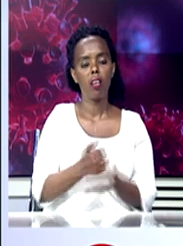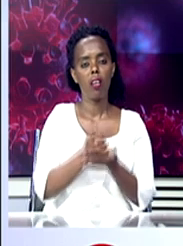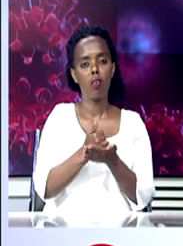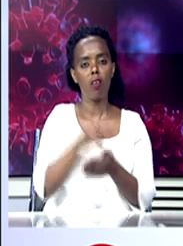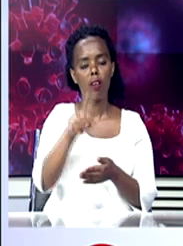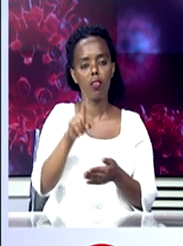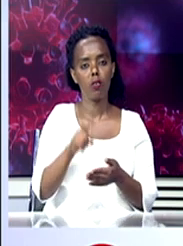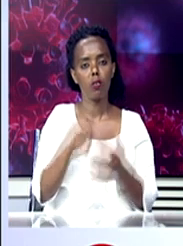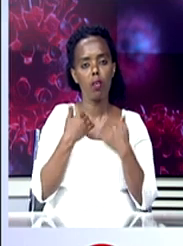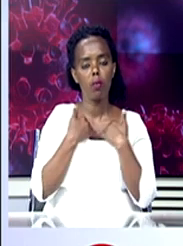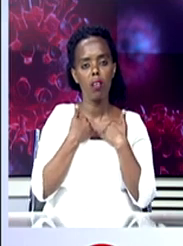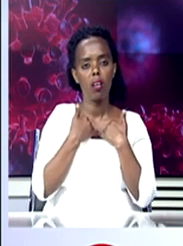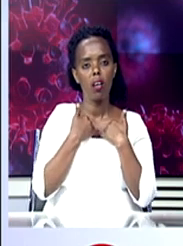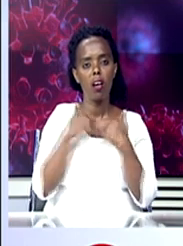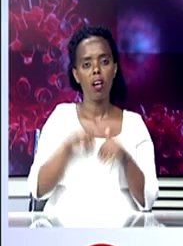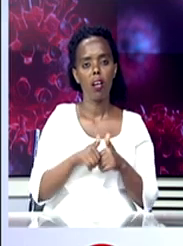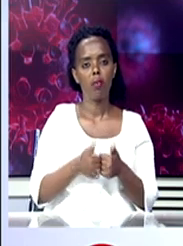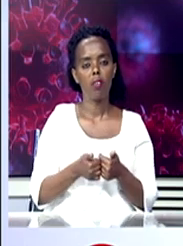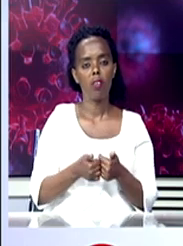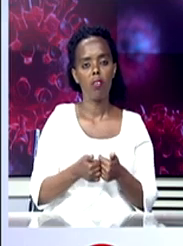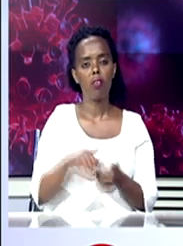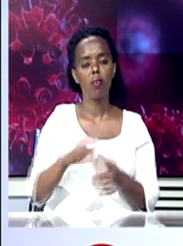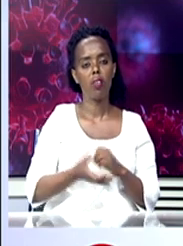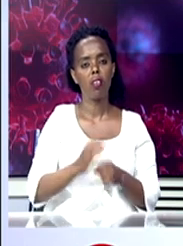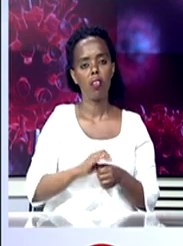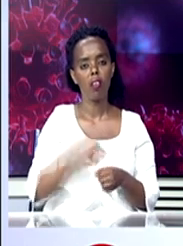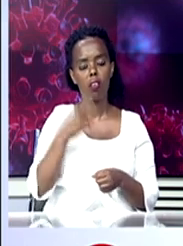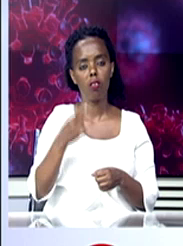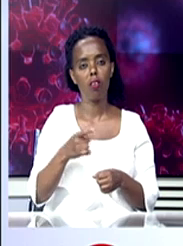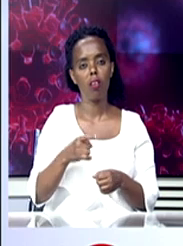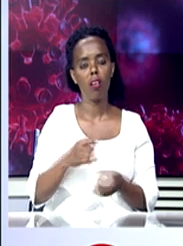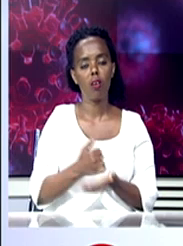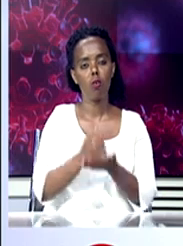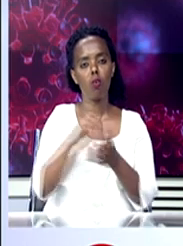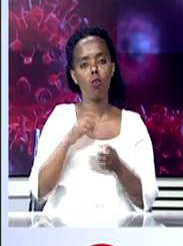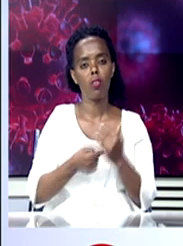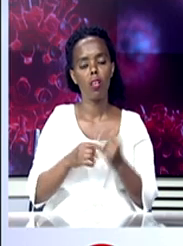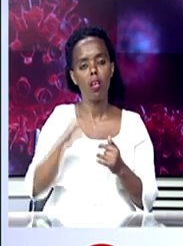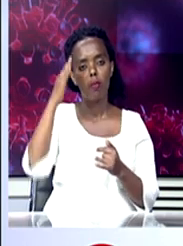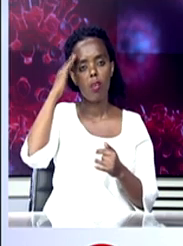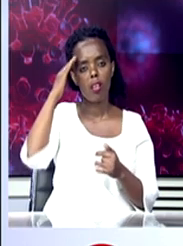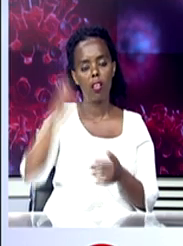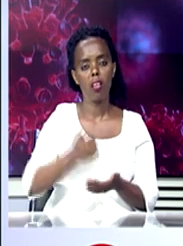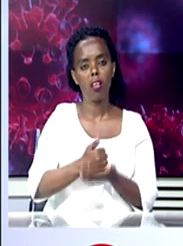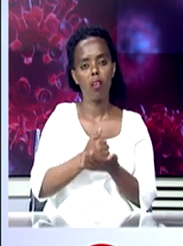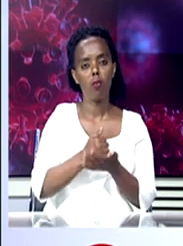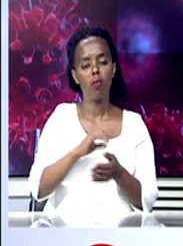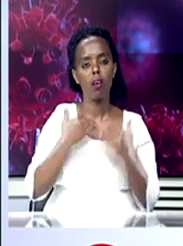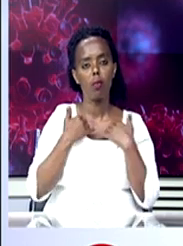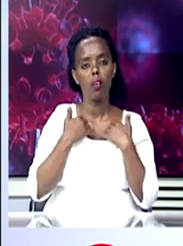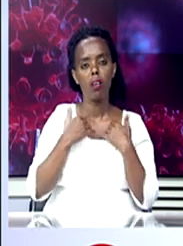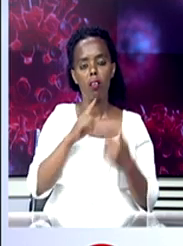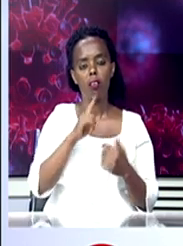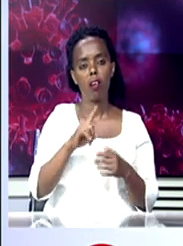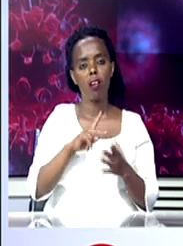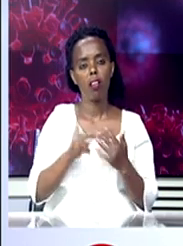deeggaruullee gaafachuu qaba. Akkamitti bifa kamiin si mijata jedhee deeggaruudhuma qofa osoo hin taane beekee deeggaruu qaba jechuudha. Hunda dura dhugaatti